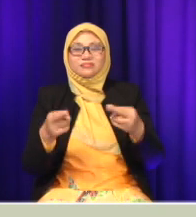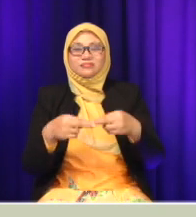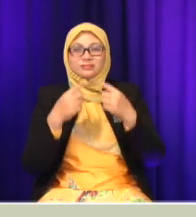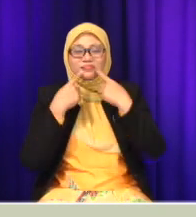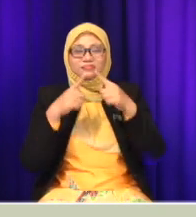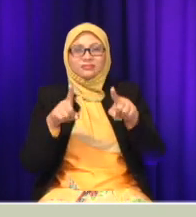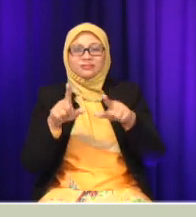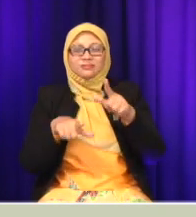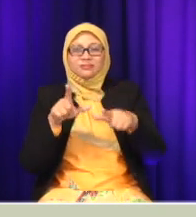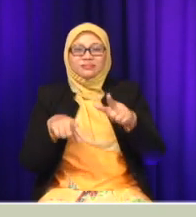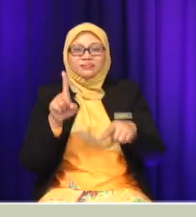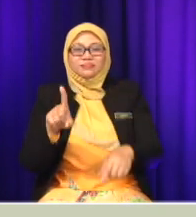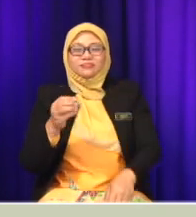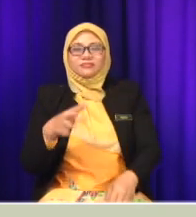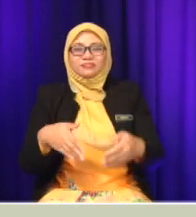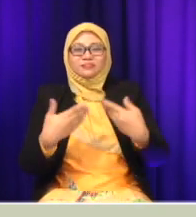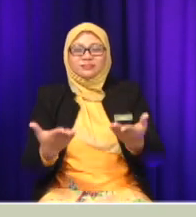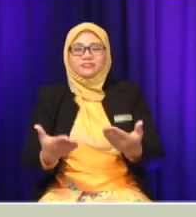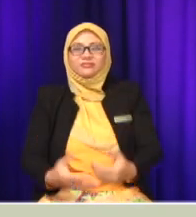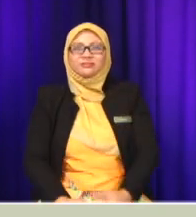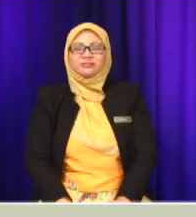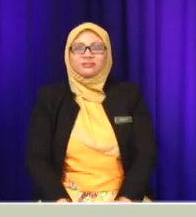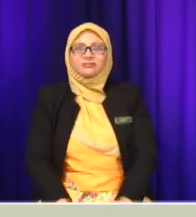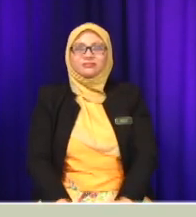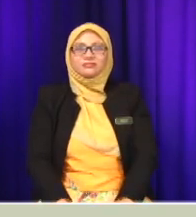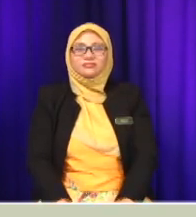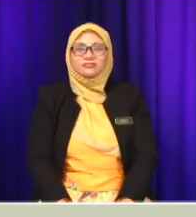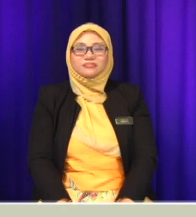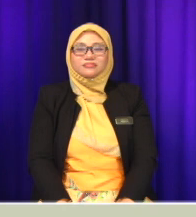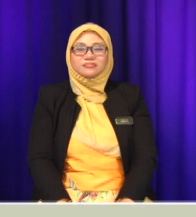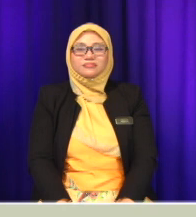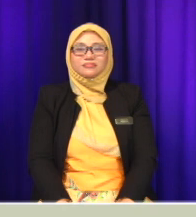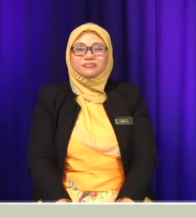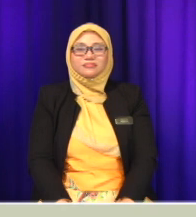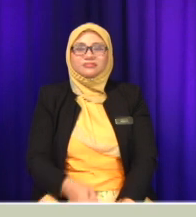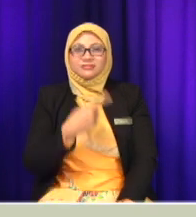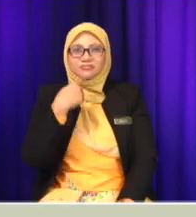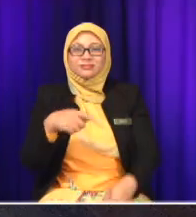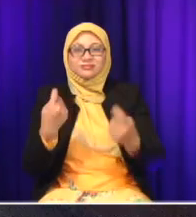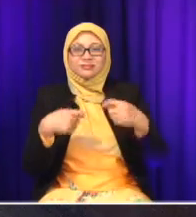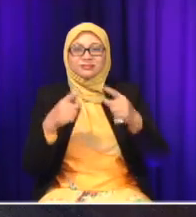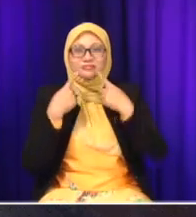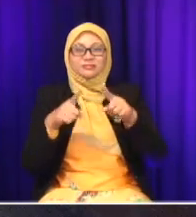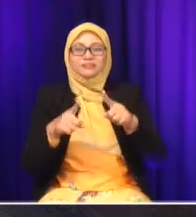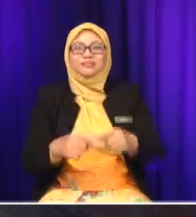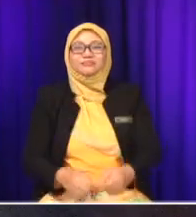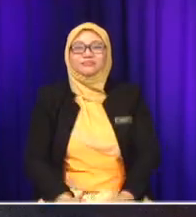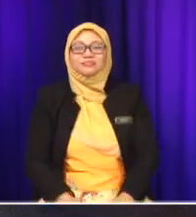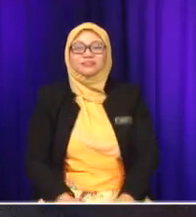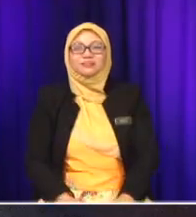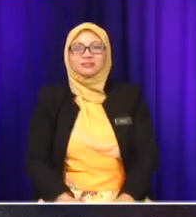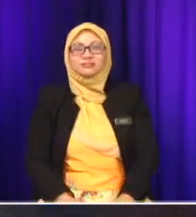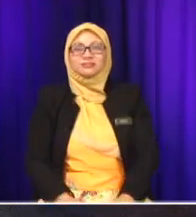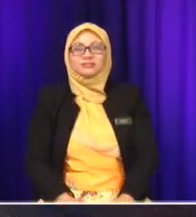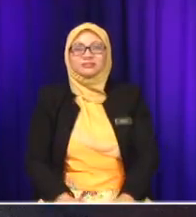diberikan baik Siapa pula nak Cuba jawab ni siapa agak-agaknya ya Cuba angat tanganz Azhar okey